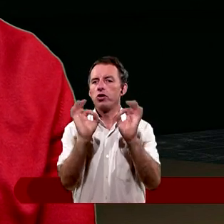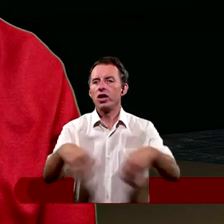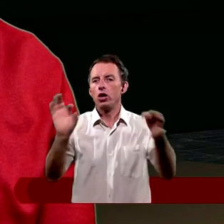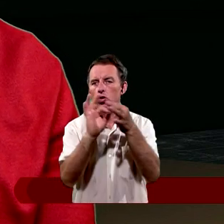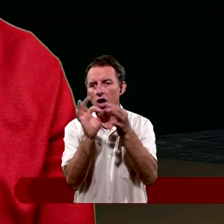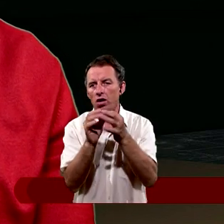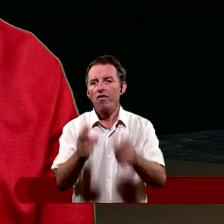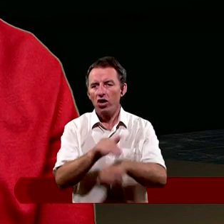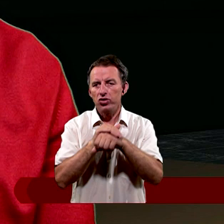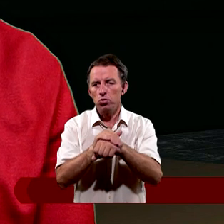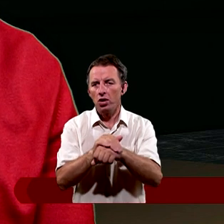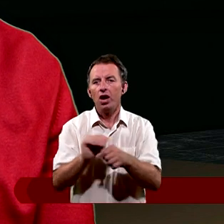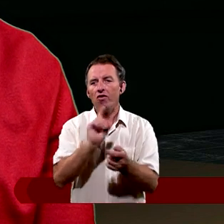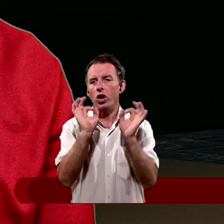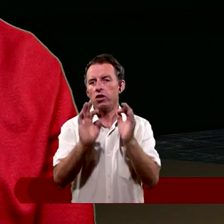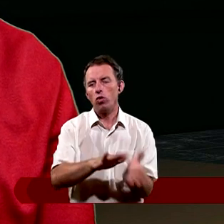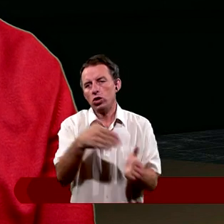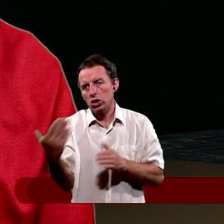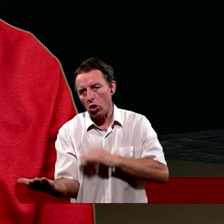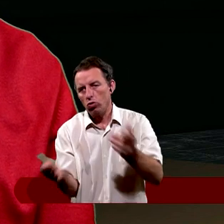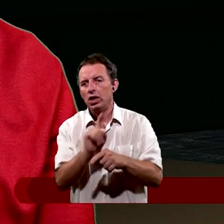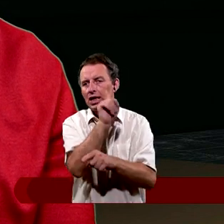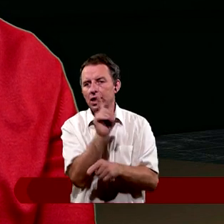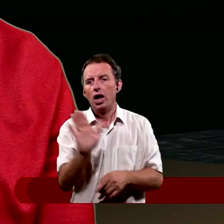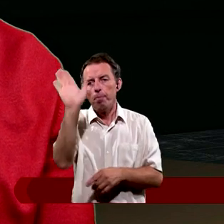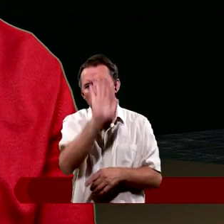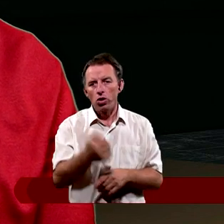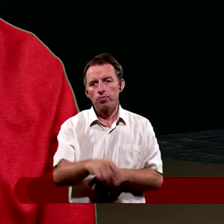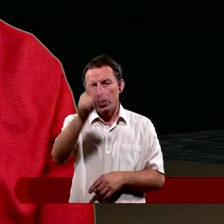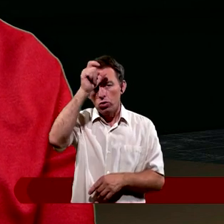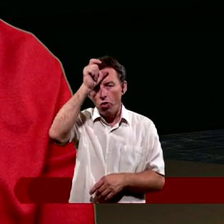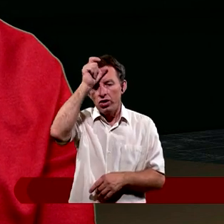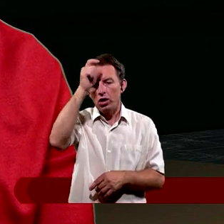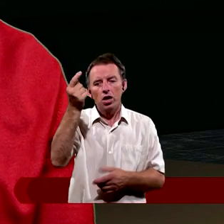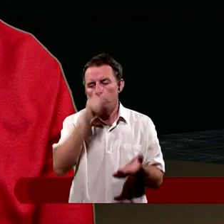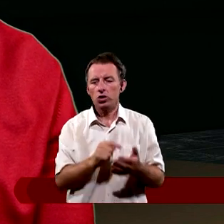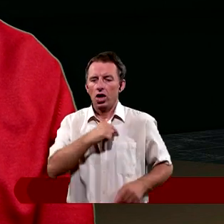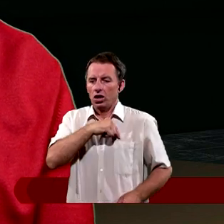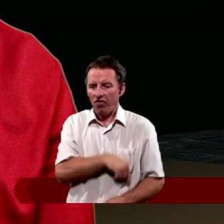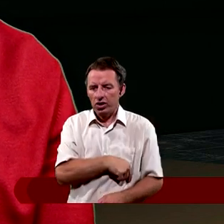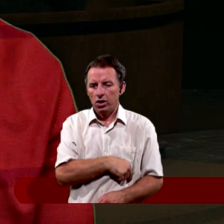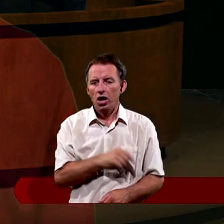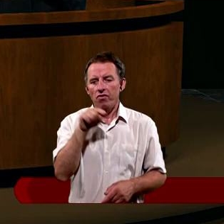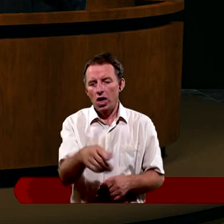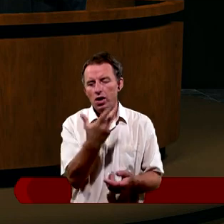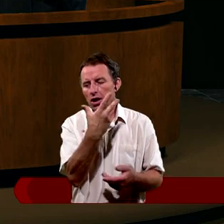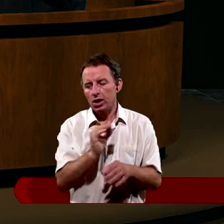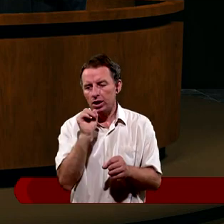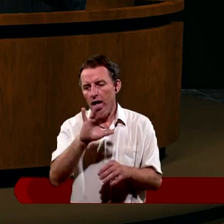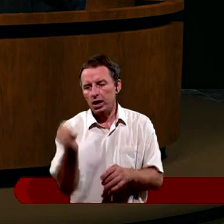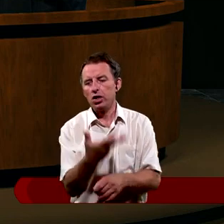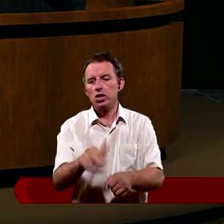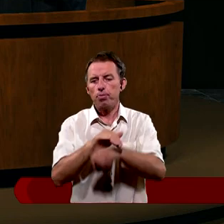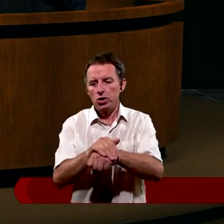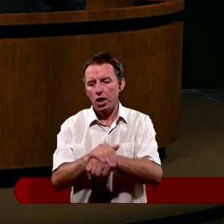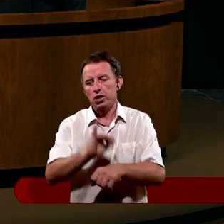do przyjaźni z właściwą stroną, czyli z Bogiem. Już człowiek nie musi tkwić w tej takiej nieprzyjaźni, jaka